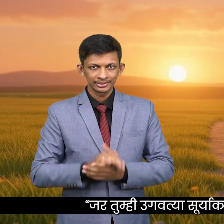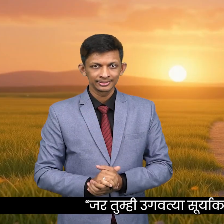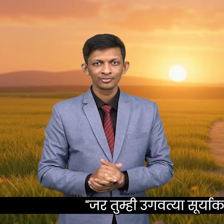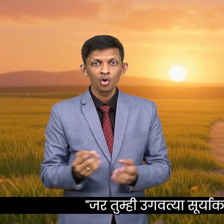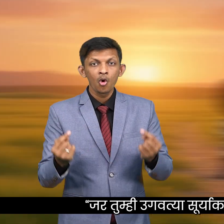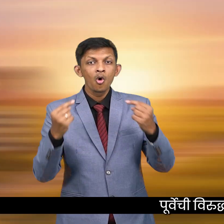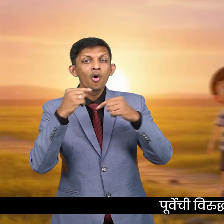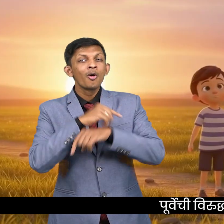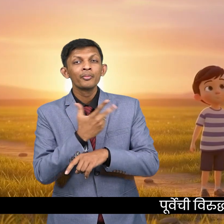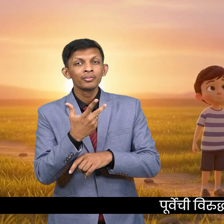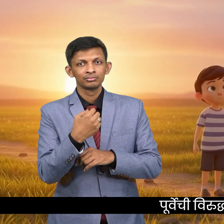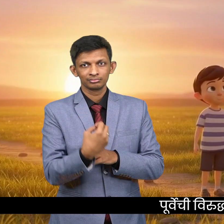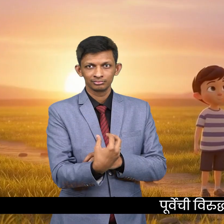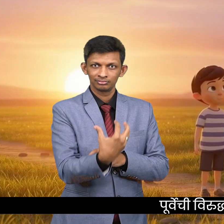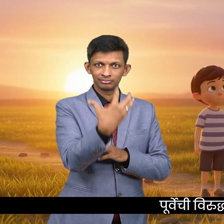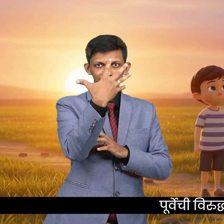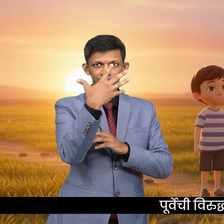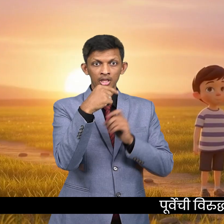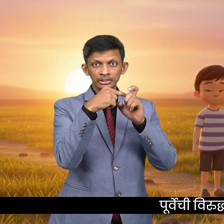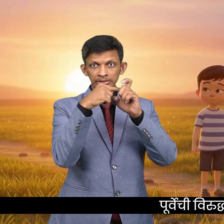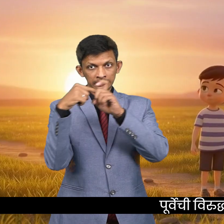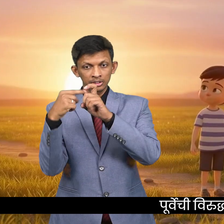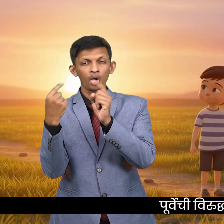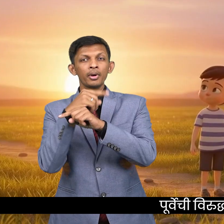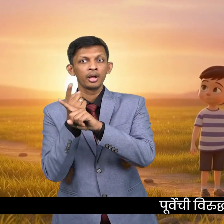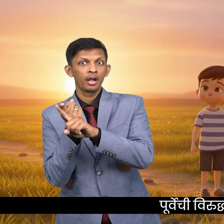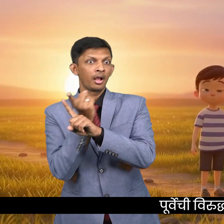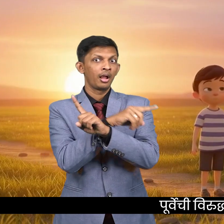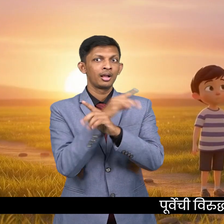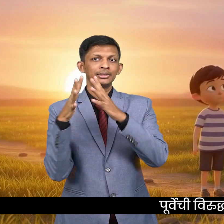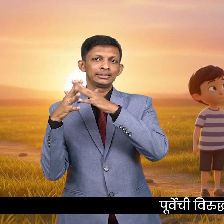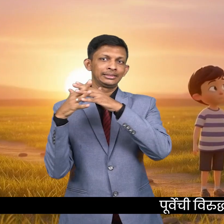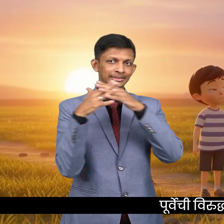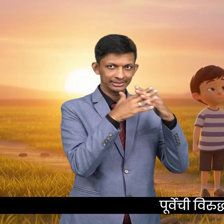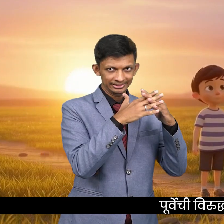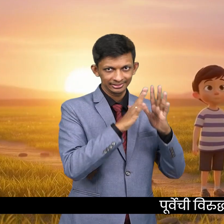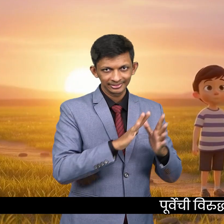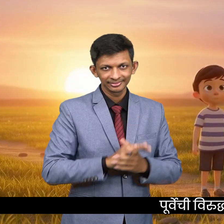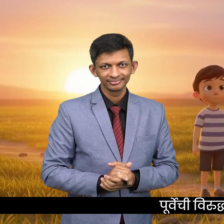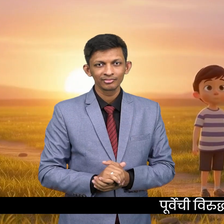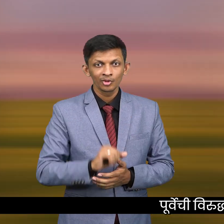आहे. पूर्वेची विरुद्ध बाजू पश्चिम आहे.